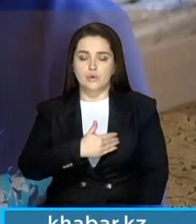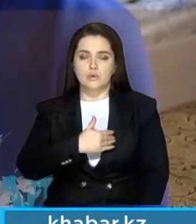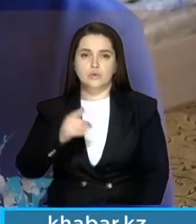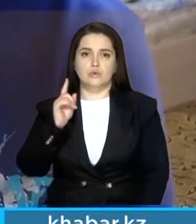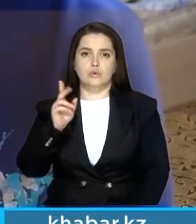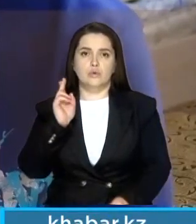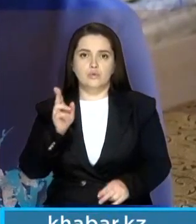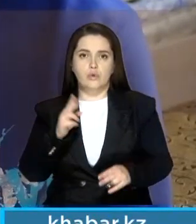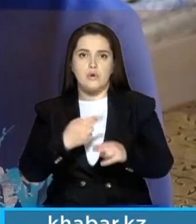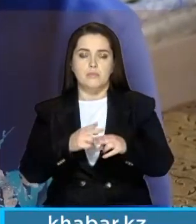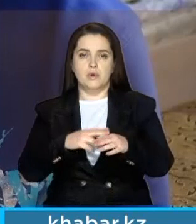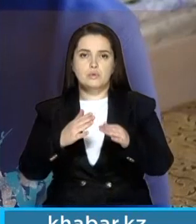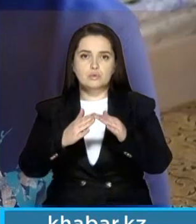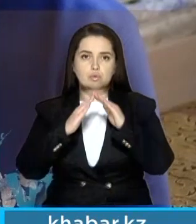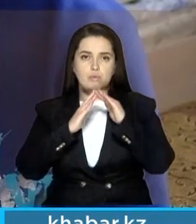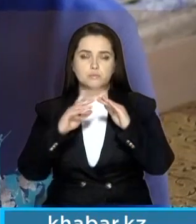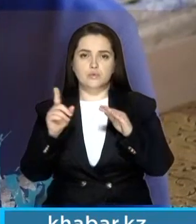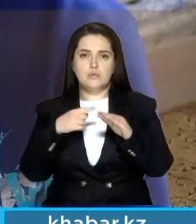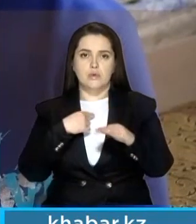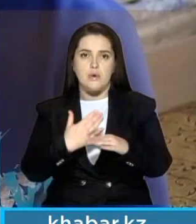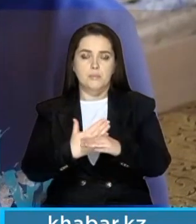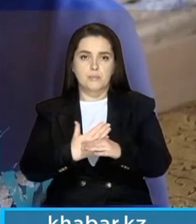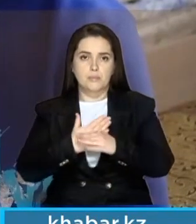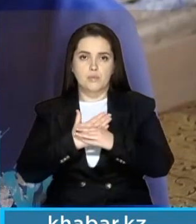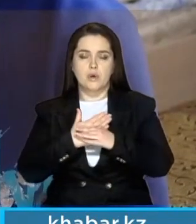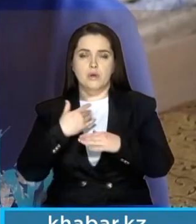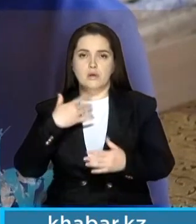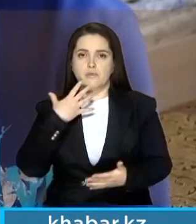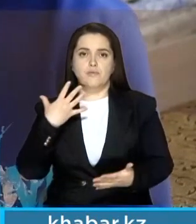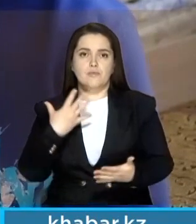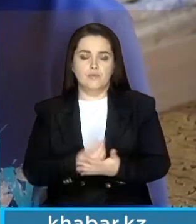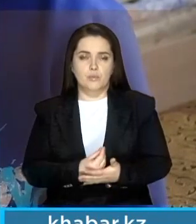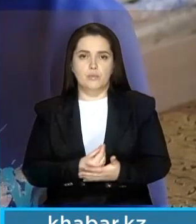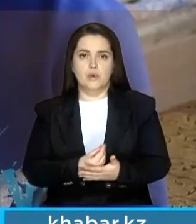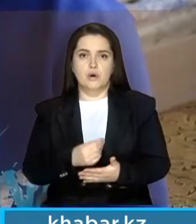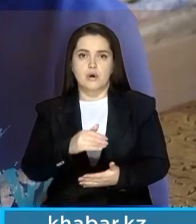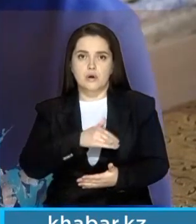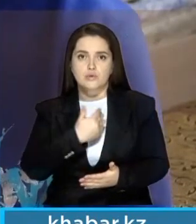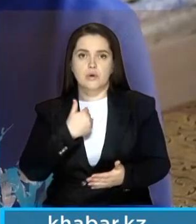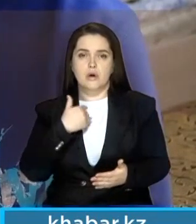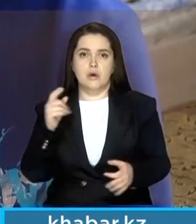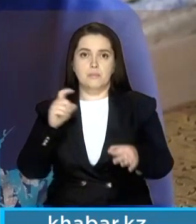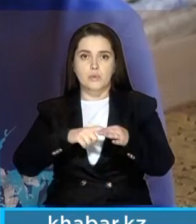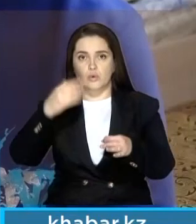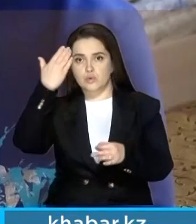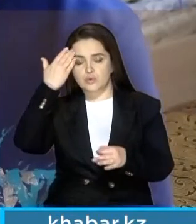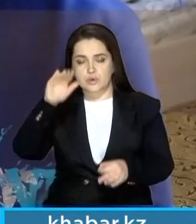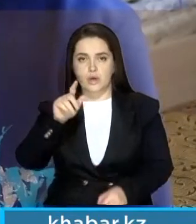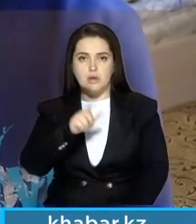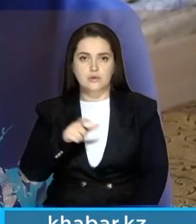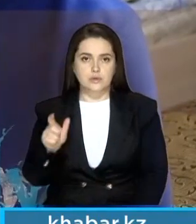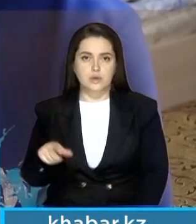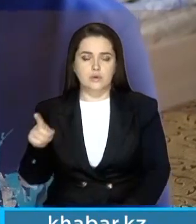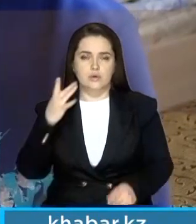до получения квартиры какое-то что-то, ну, хотя бы, ну, чтобы свой уголок уже, потому что прописано я тоже у чужих людей, там